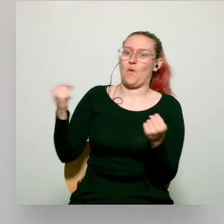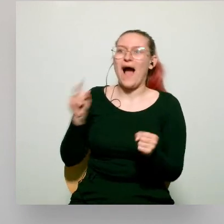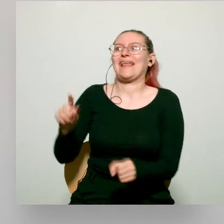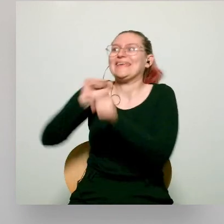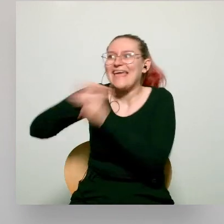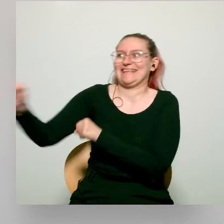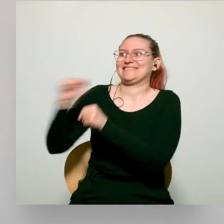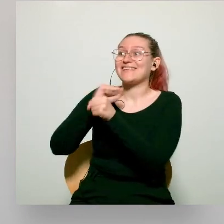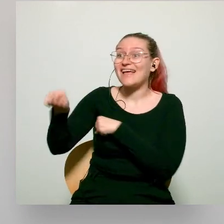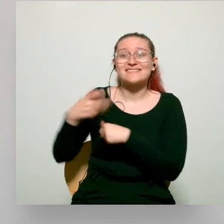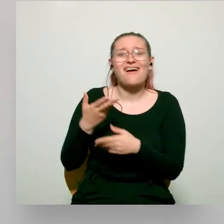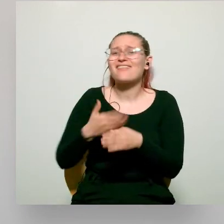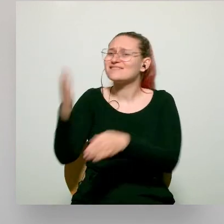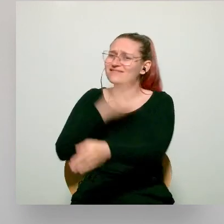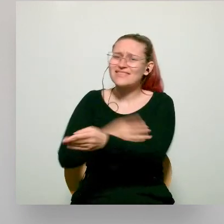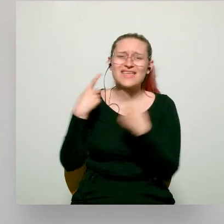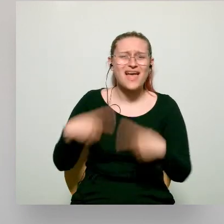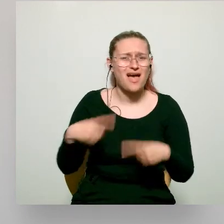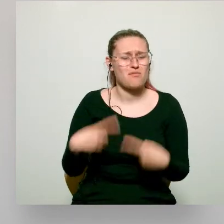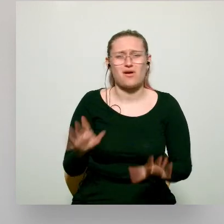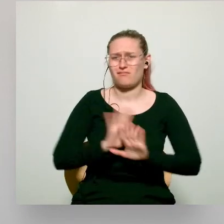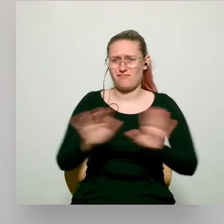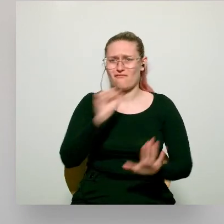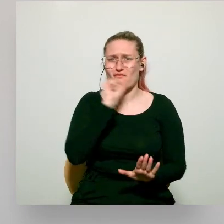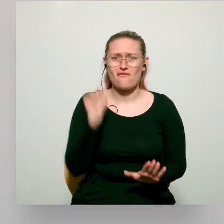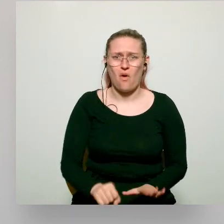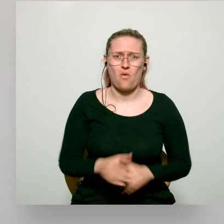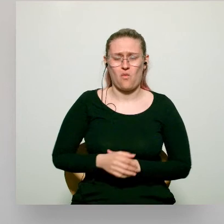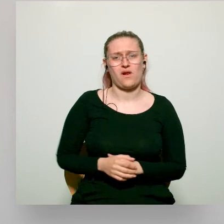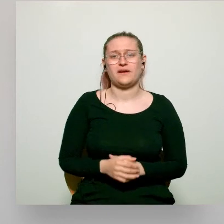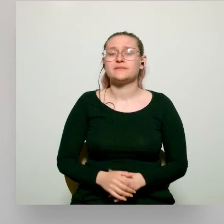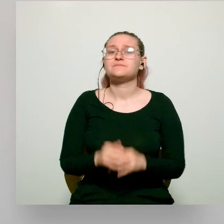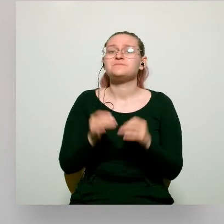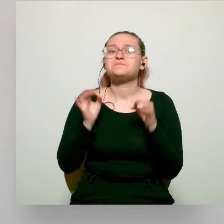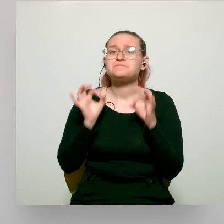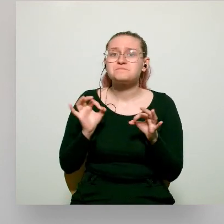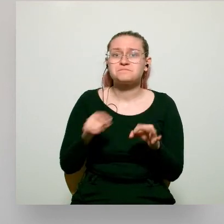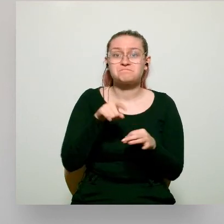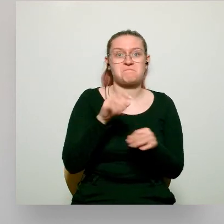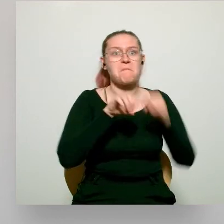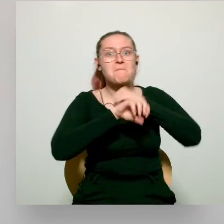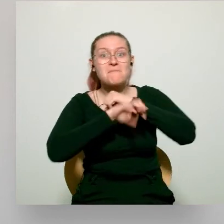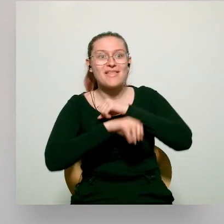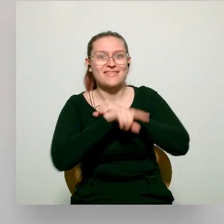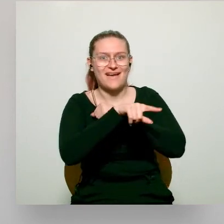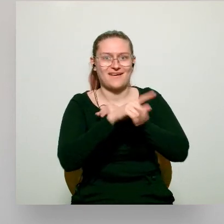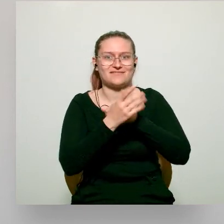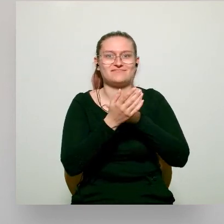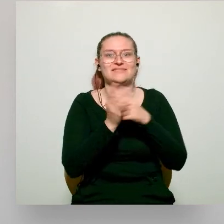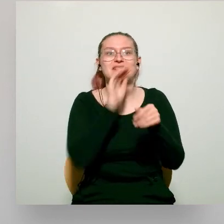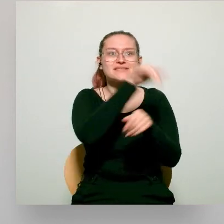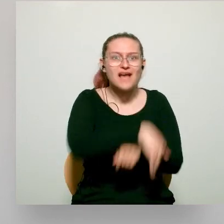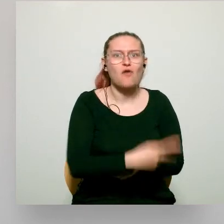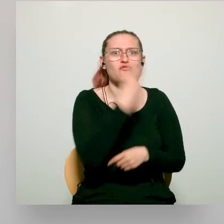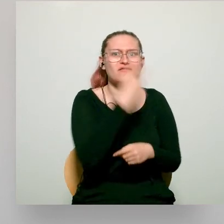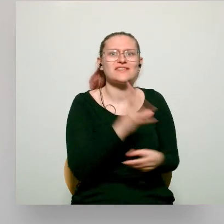są takie materiały w mediach zachodnich, które starają się czegoś dowiedzieć i opowiedzieć o ukraińskim teatrze, o